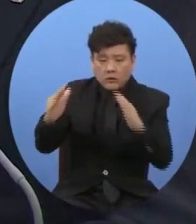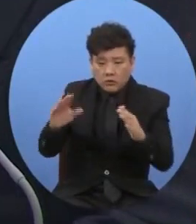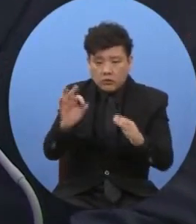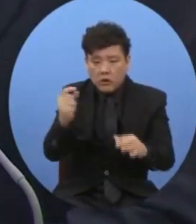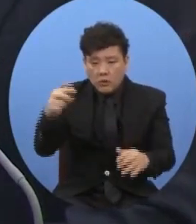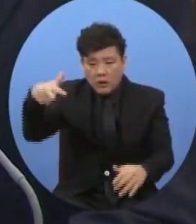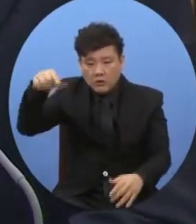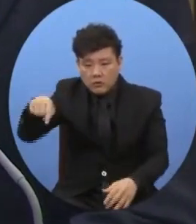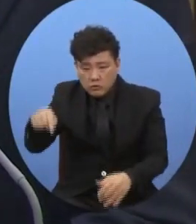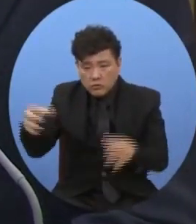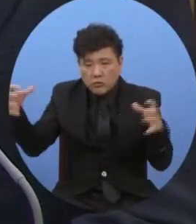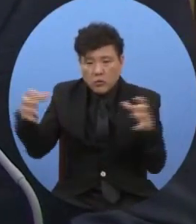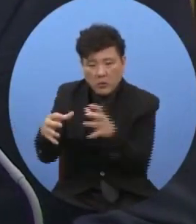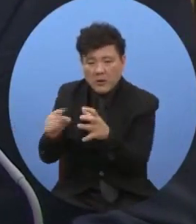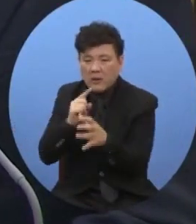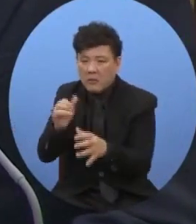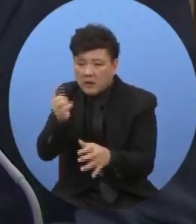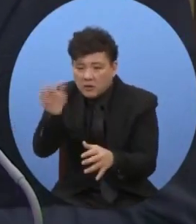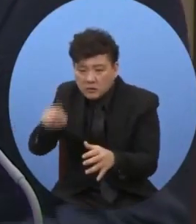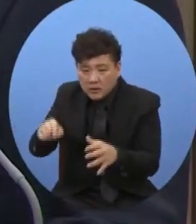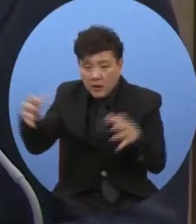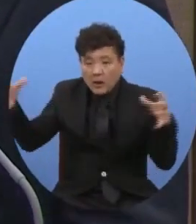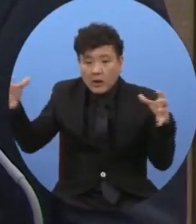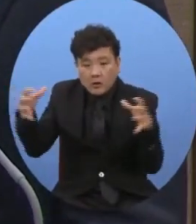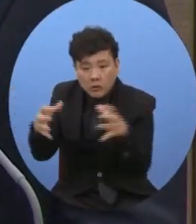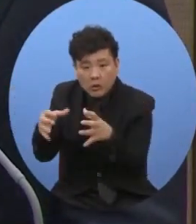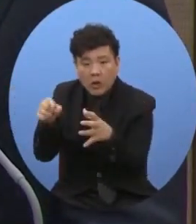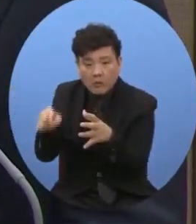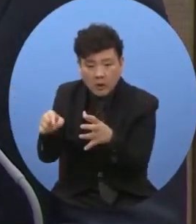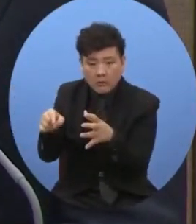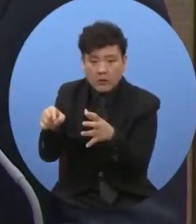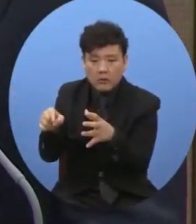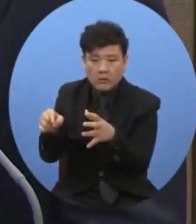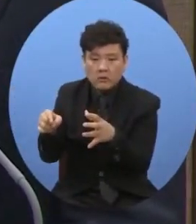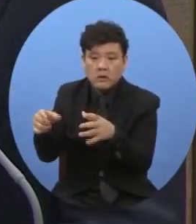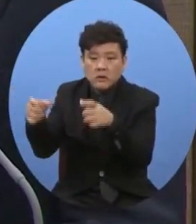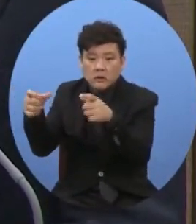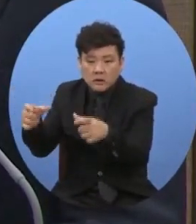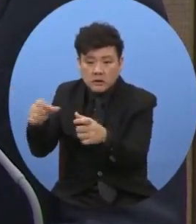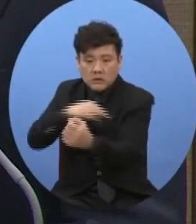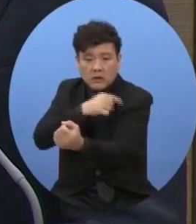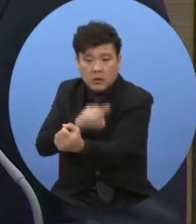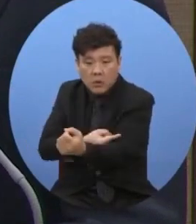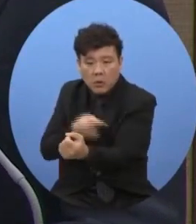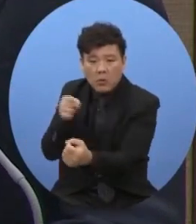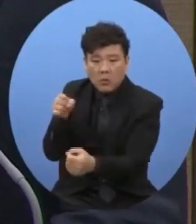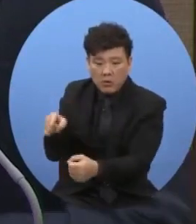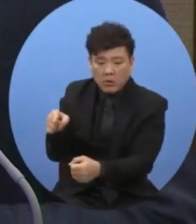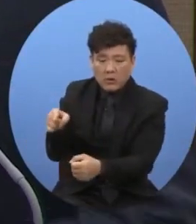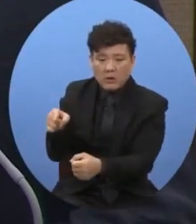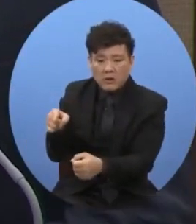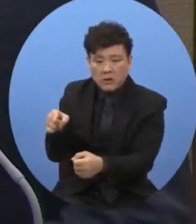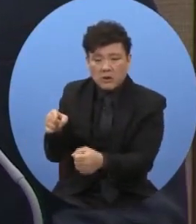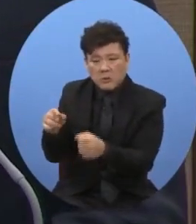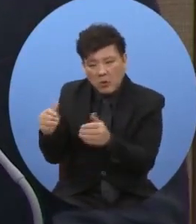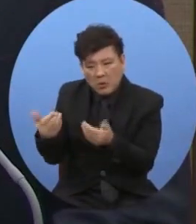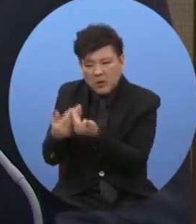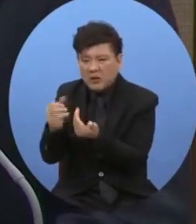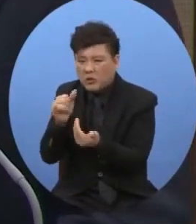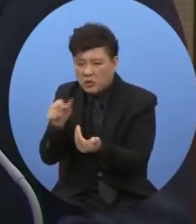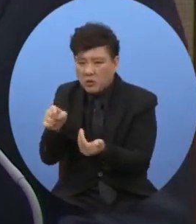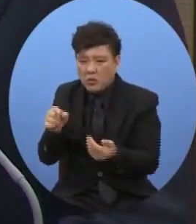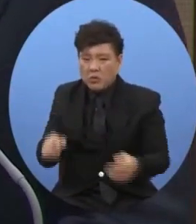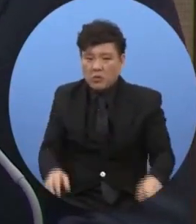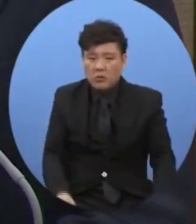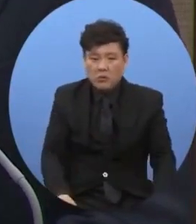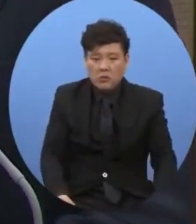같아요. 그런데 이제 거기가 이렇게 통합되면 지역구들이 사라지니까 이제 지역구원들이 반대를 하는 바람에 지금까지 혼란이 되고 있는데요. 뭐